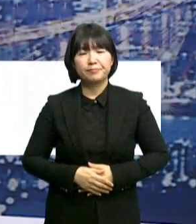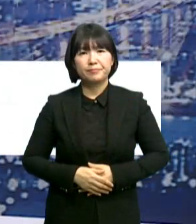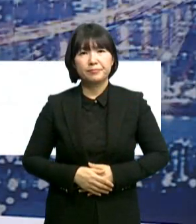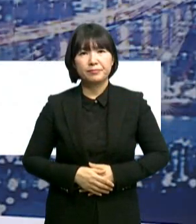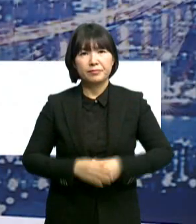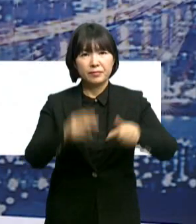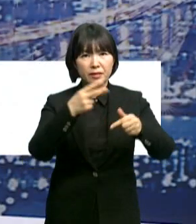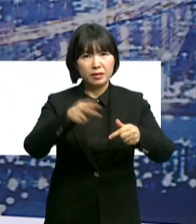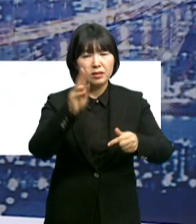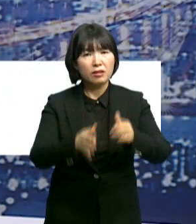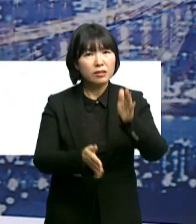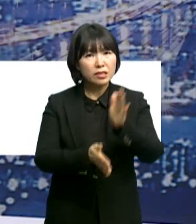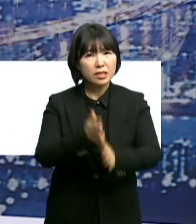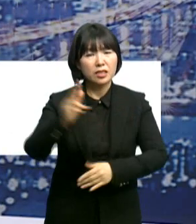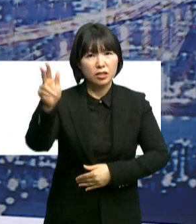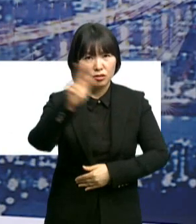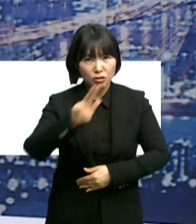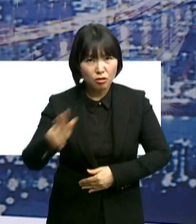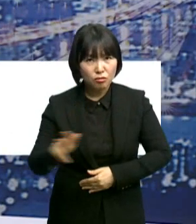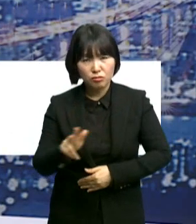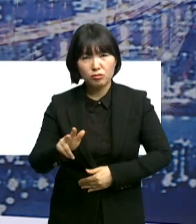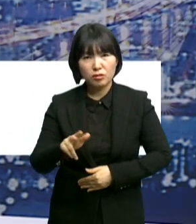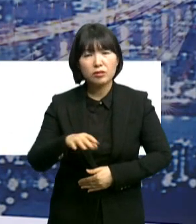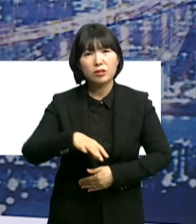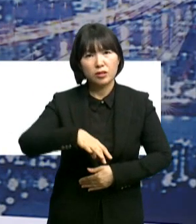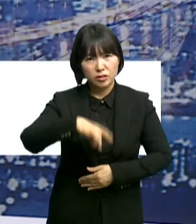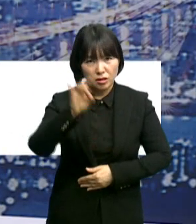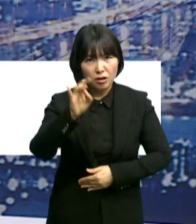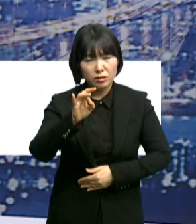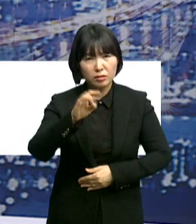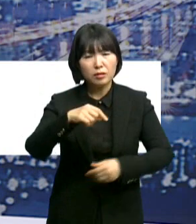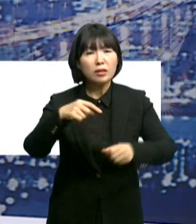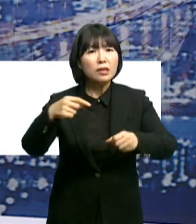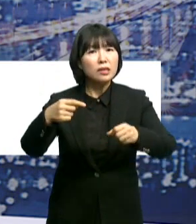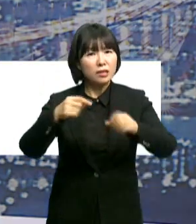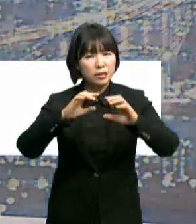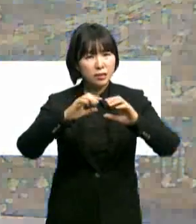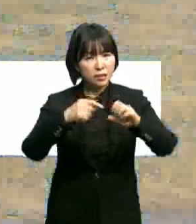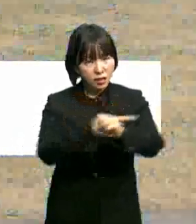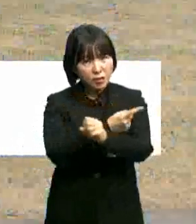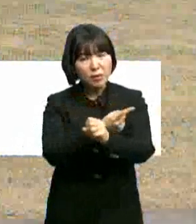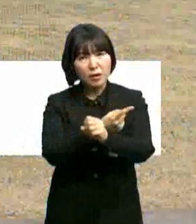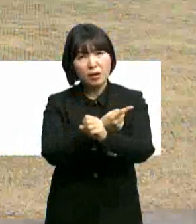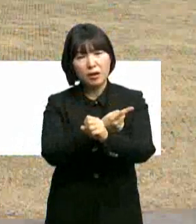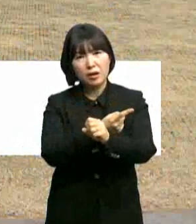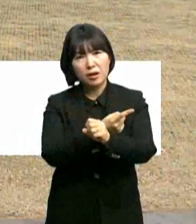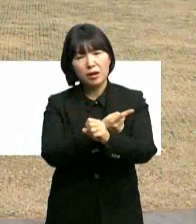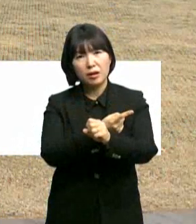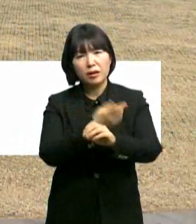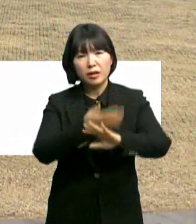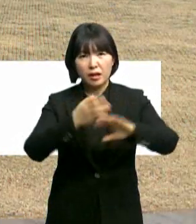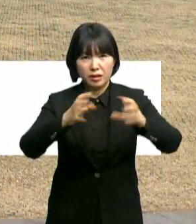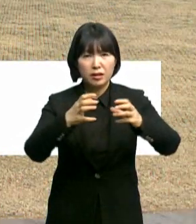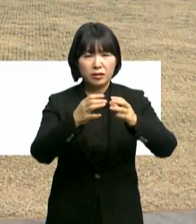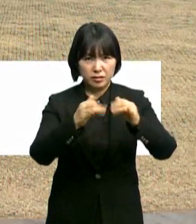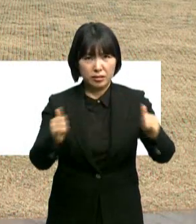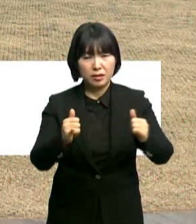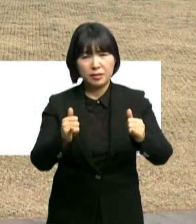인천시가 전국 지방자치단체 최초로 재외동포 지원과 네트워크 강화를 위한 제도적 근거를